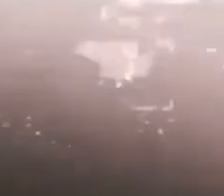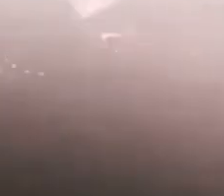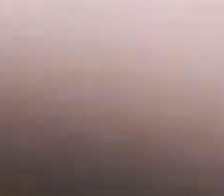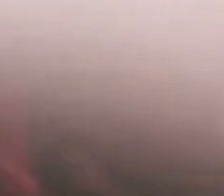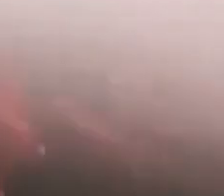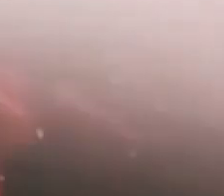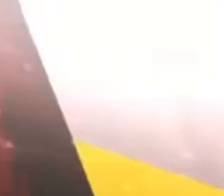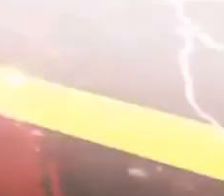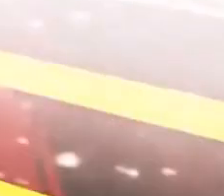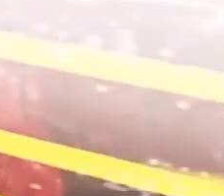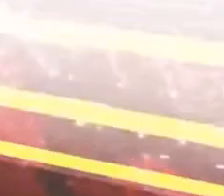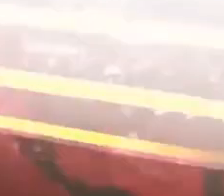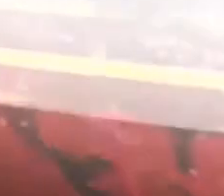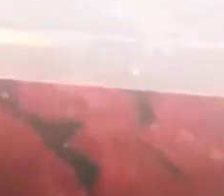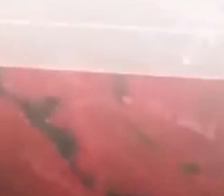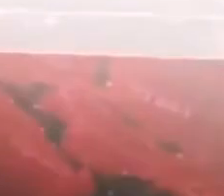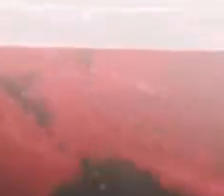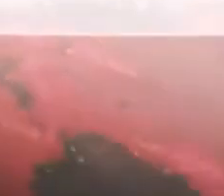di